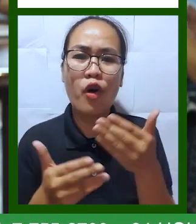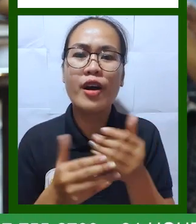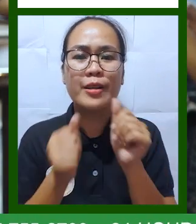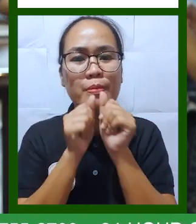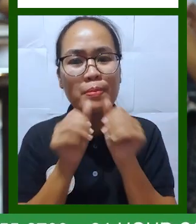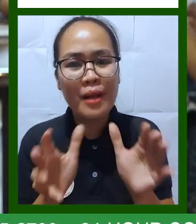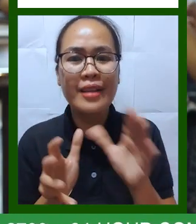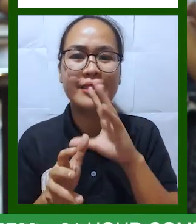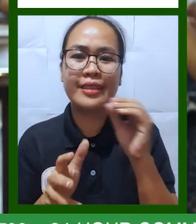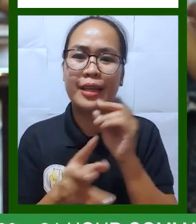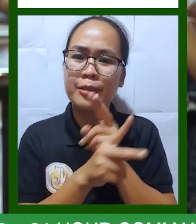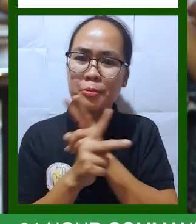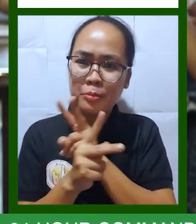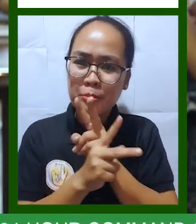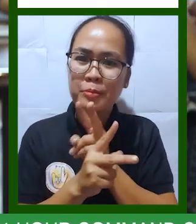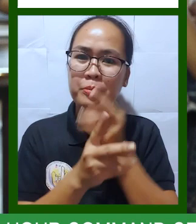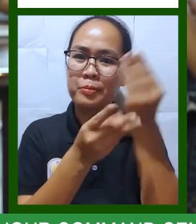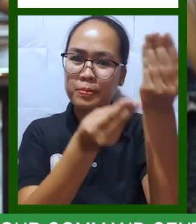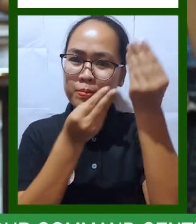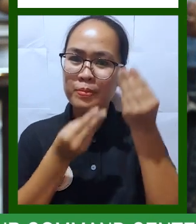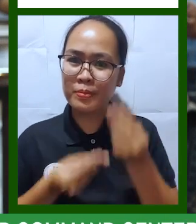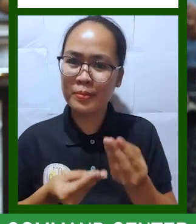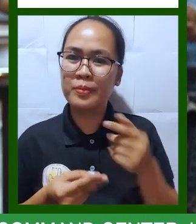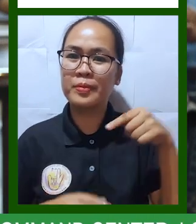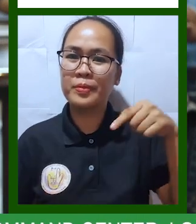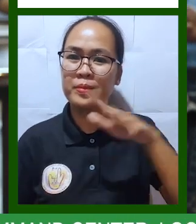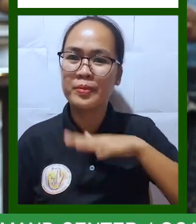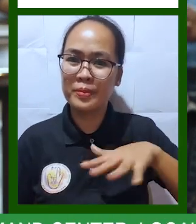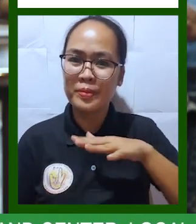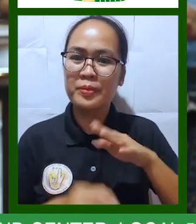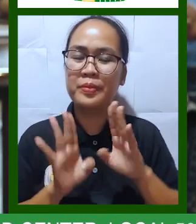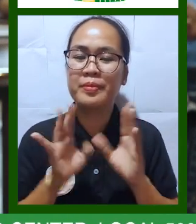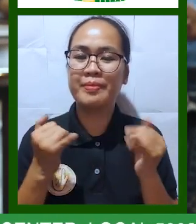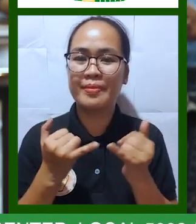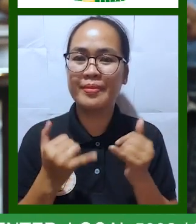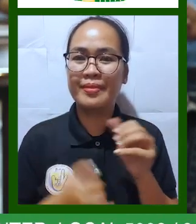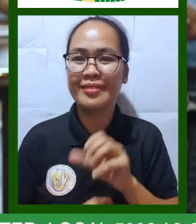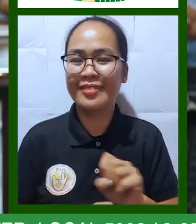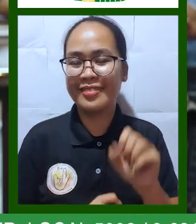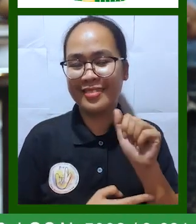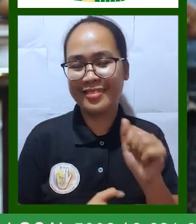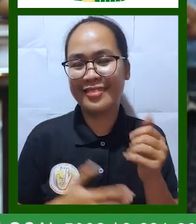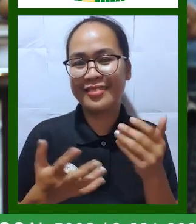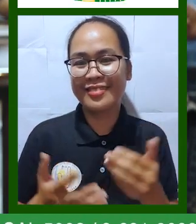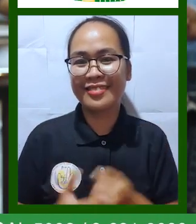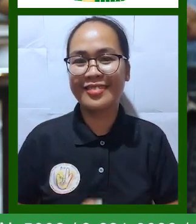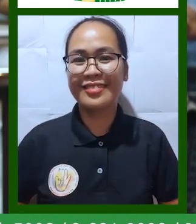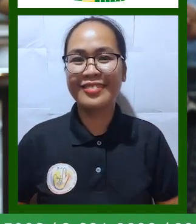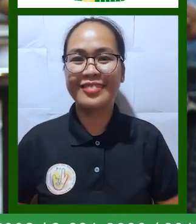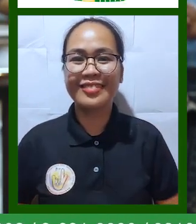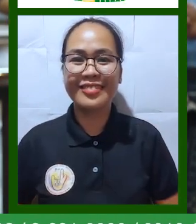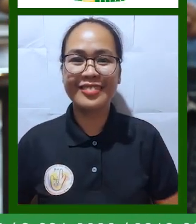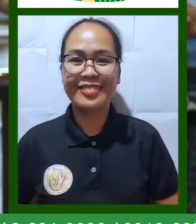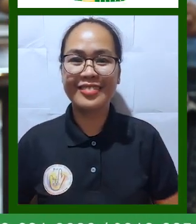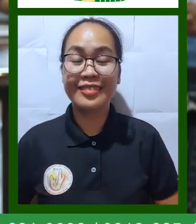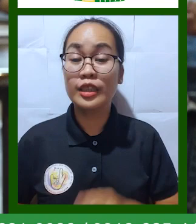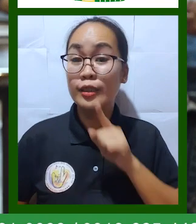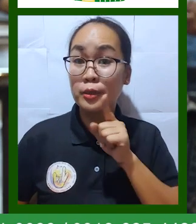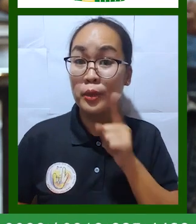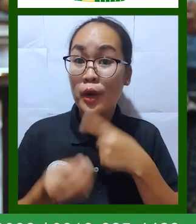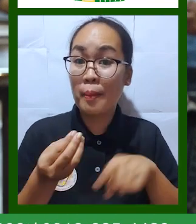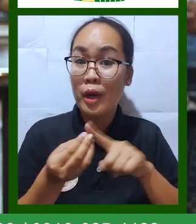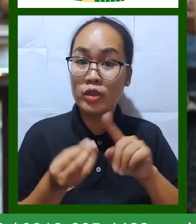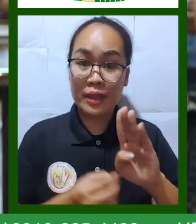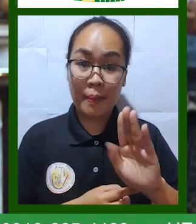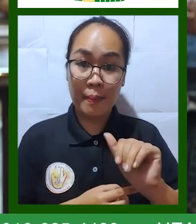at proteksyon na inyong ibinibigay para po sa Barangay San Antonio. And syempre,